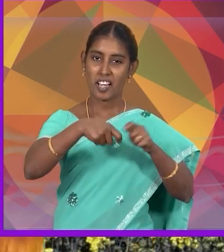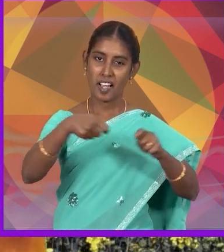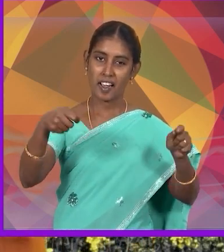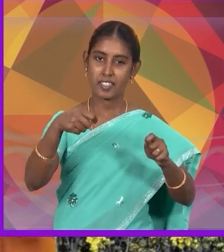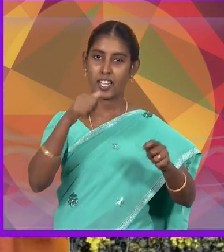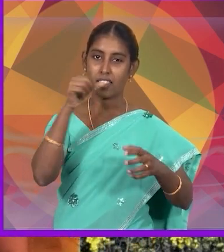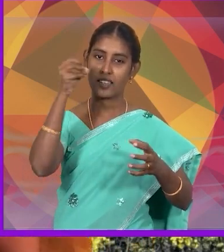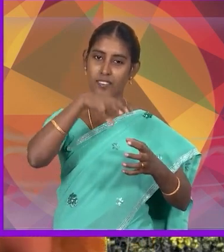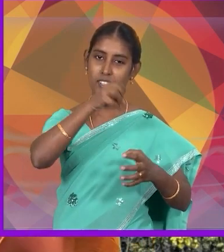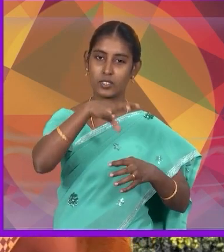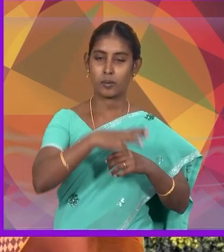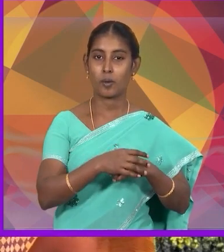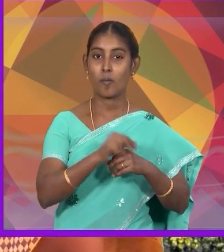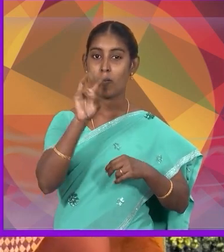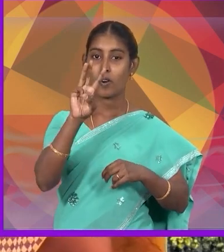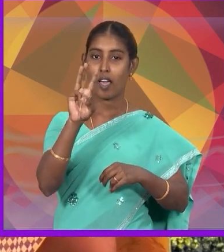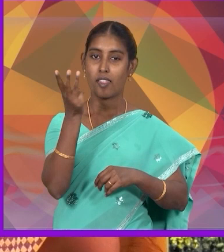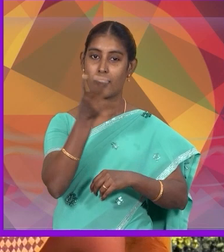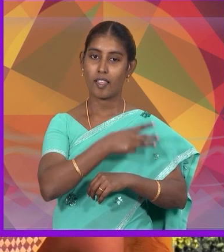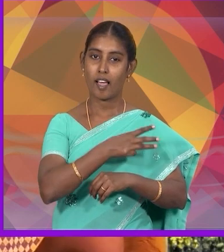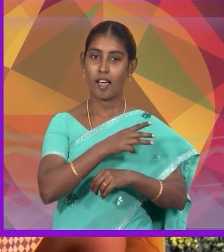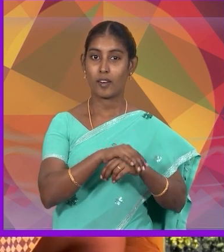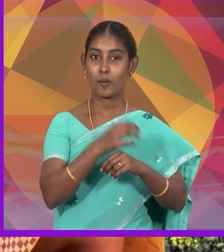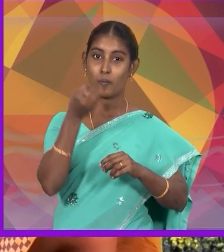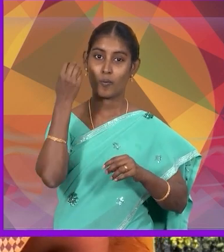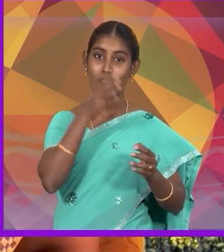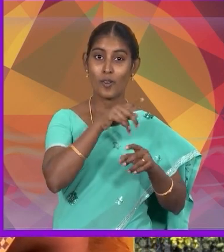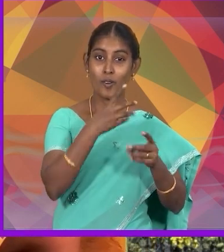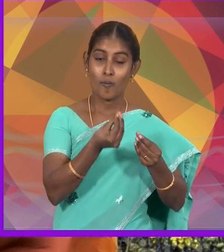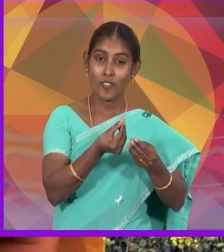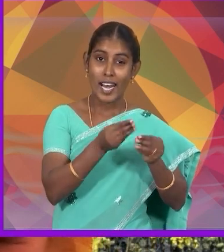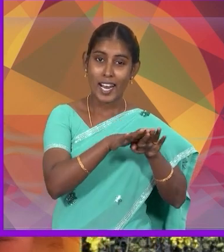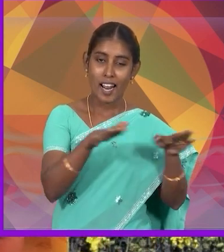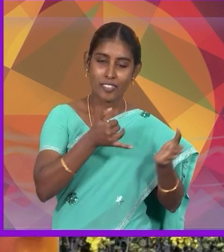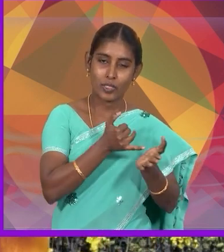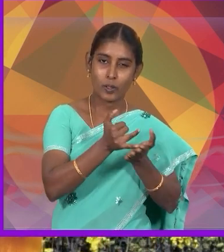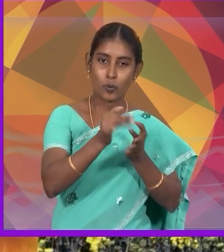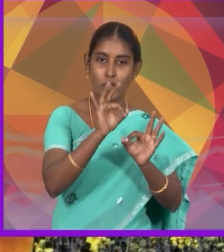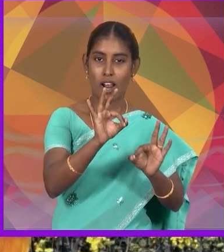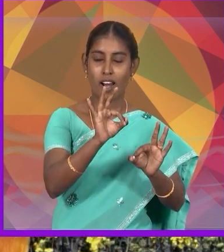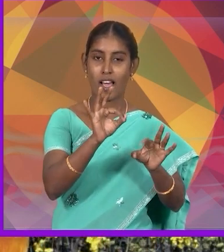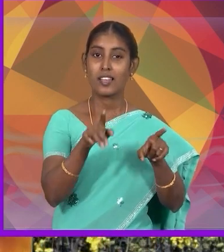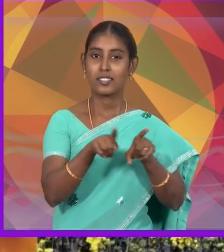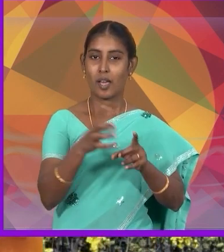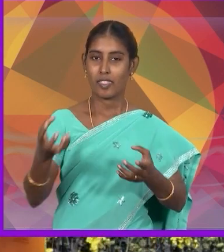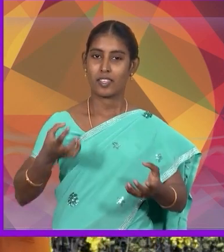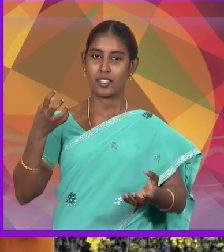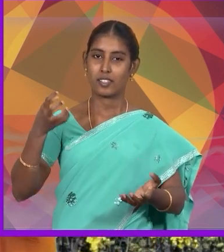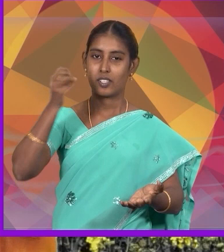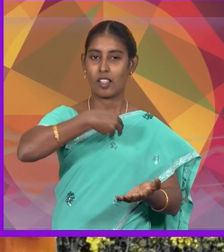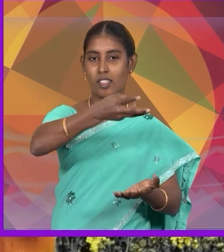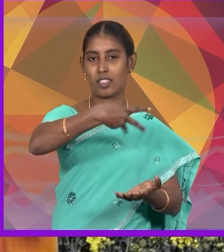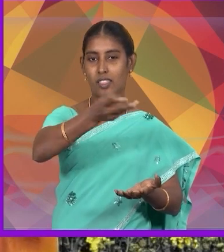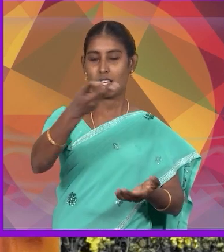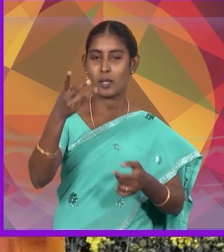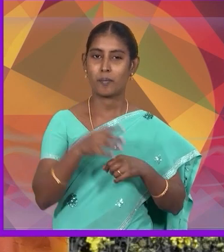தண்ணி தெளிச்சிருப்பாங்க. மூணாவது நாள் ஏற்கனவே உழவு போட்டு வச்சிருக்க வயல்ல அதை தெளிப்பாங்க. அப்ப அந்த பையன் தாத்தா கிட்ட கேட்பாங்க,